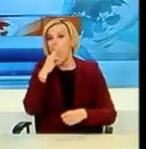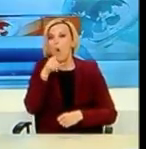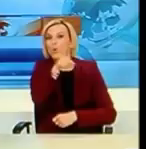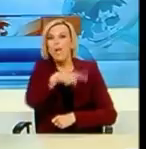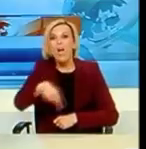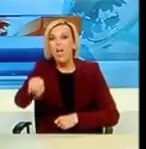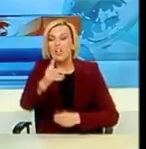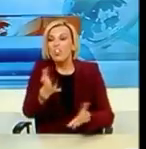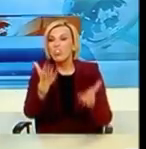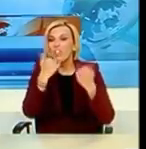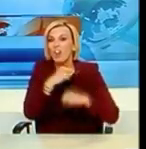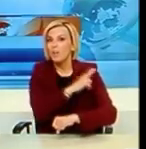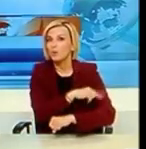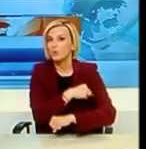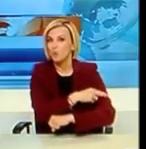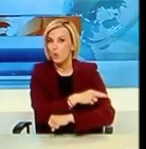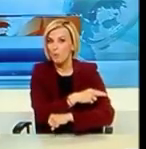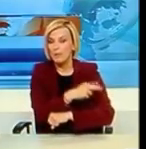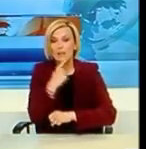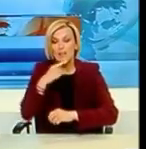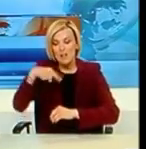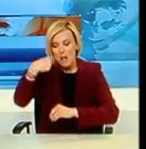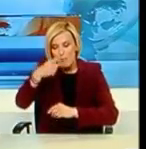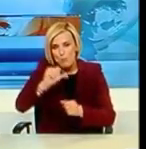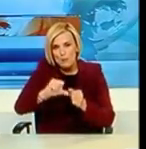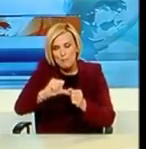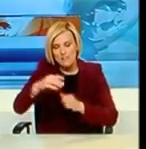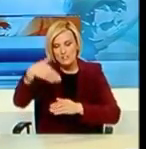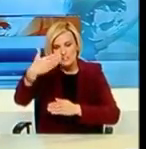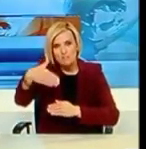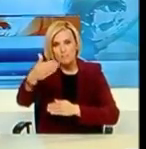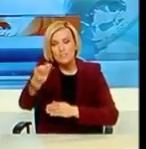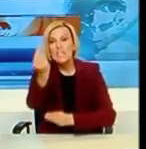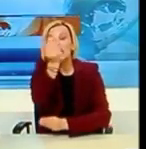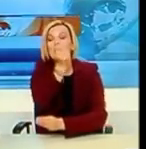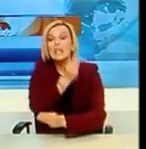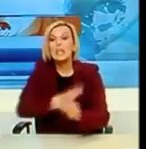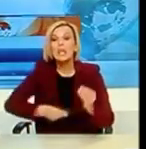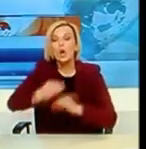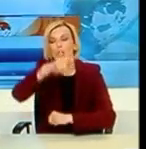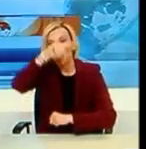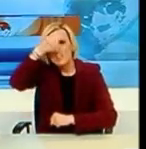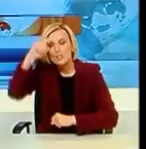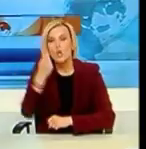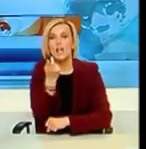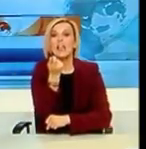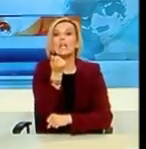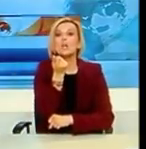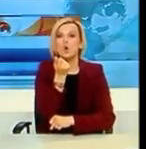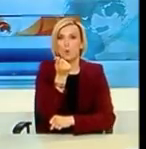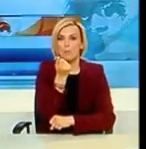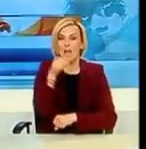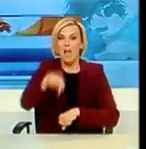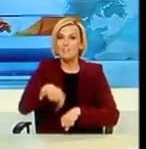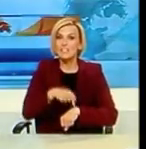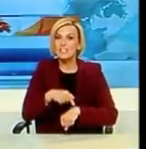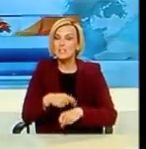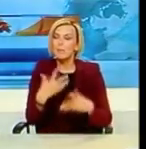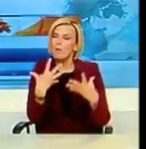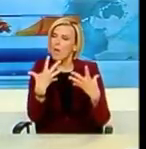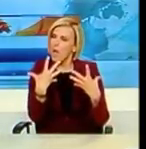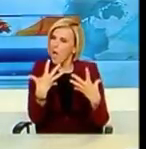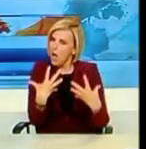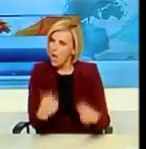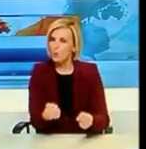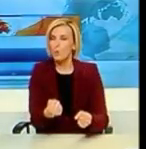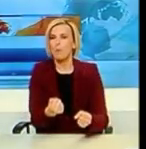μου, οι επόμενοι μήνες θα είναι πολύ δύσκολοι και για την οικονομία. Τώρα, ωστόσο, έχουμε περισσότερα όπλα στη φαρέτρα μας για να στηρίξουμε τον